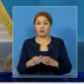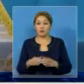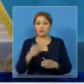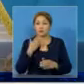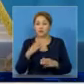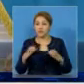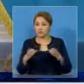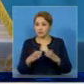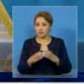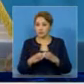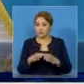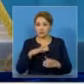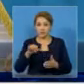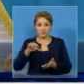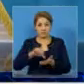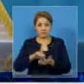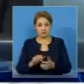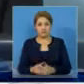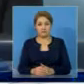ұлттық компаниялардың өкілдері қатысты.